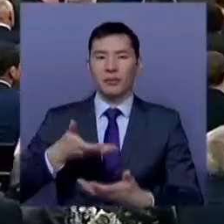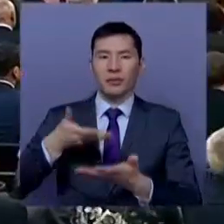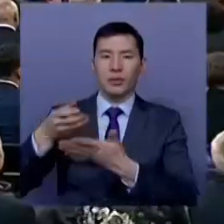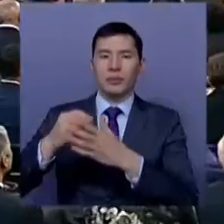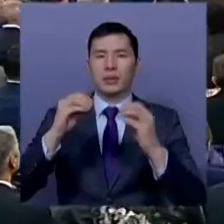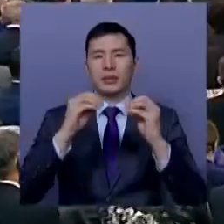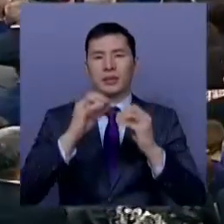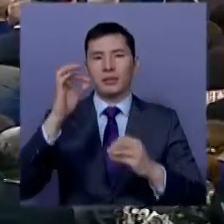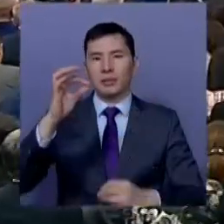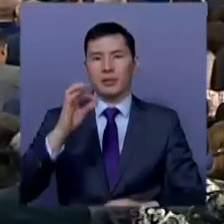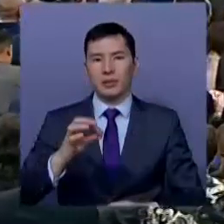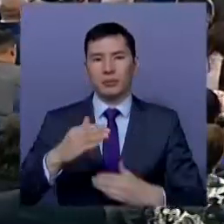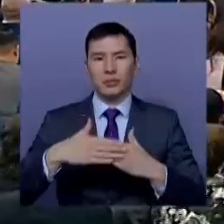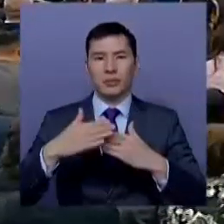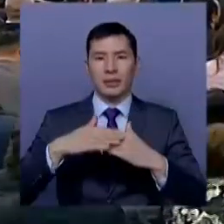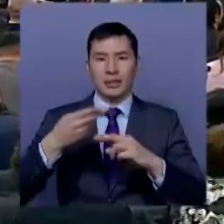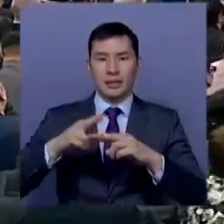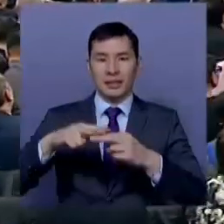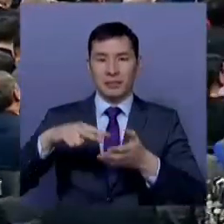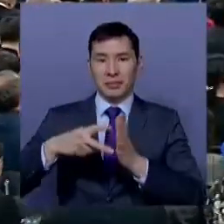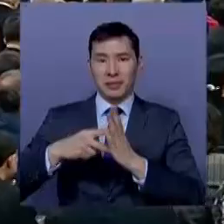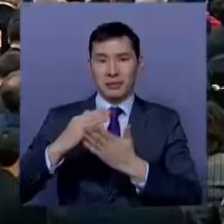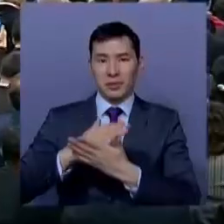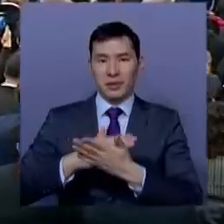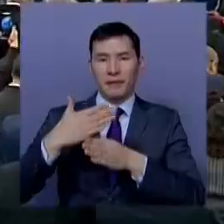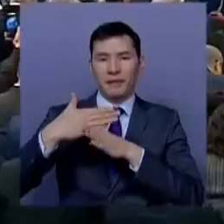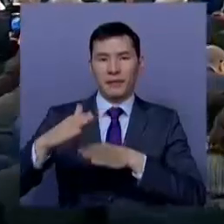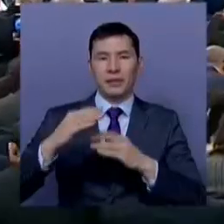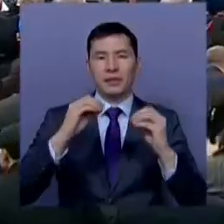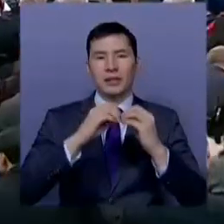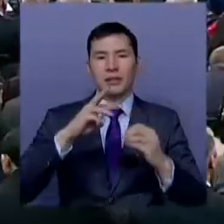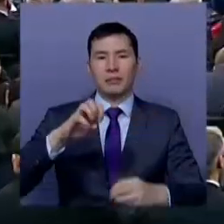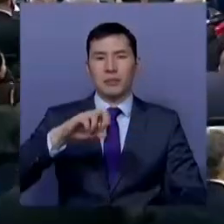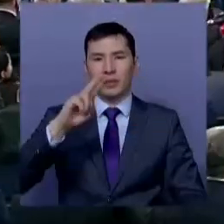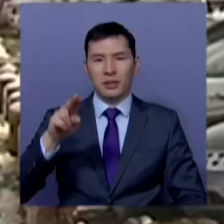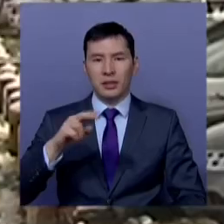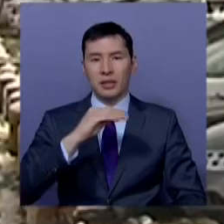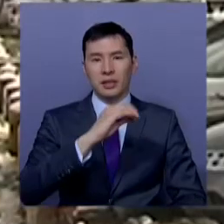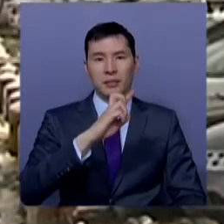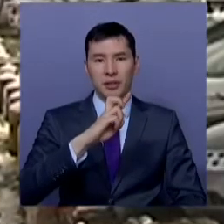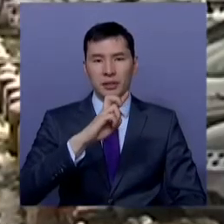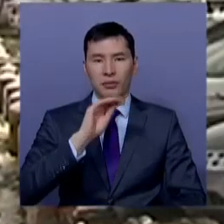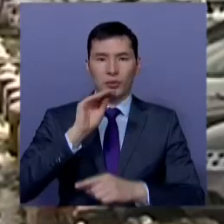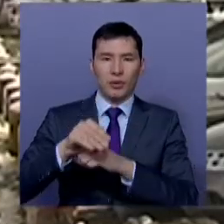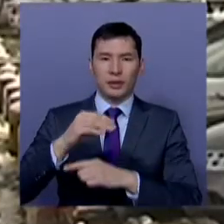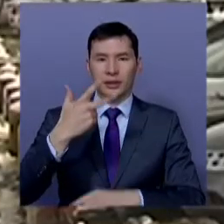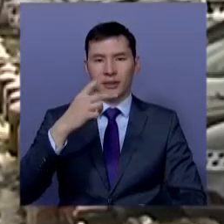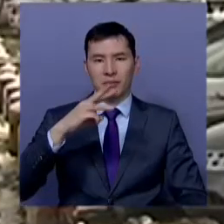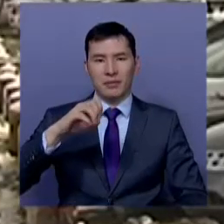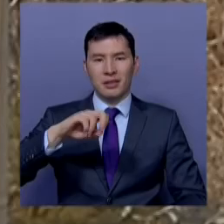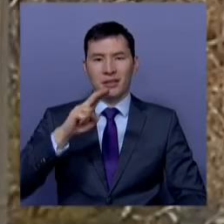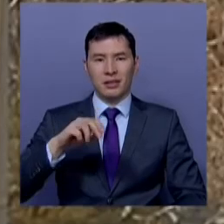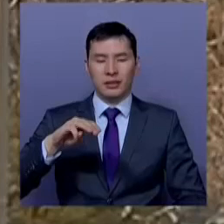Бұл бағдарламаға 10 миллиард теңге бөлінді. Тұрғын үй құрылыс жинақ банкі 3 миллиард теңге бөлді. Тұрғындар сұрақ қоюымен қатар